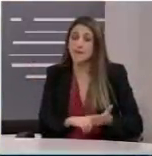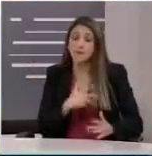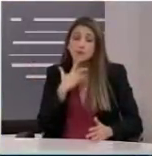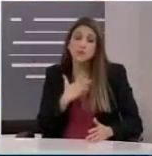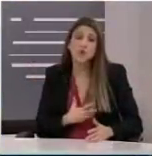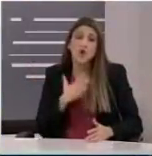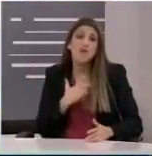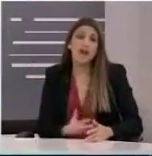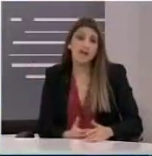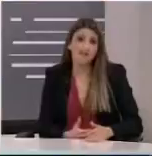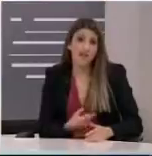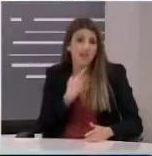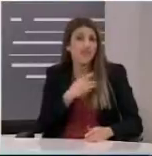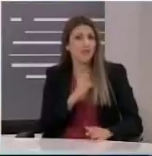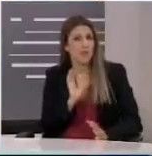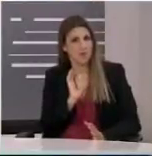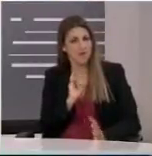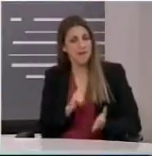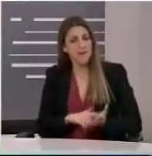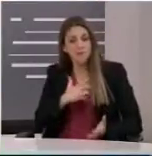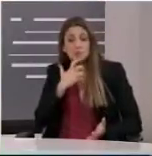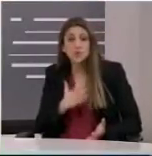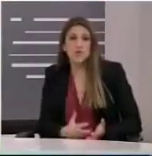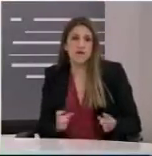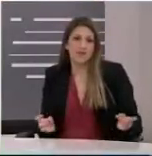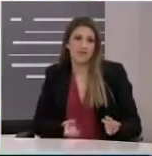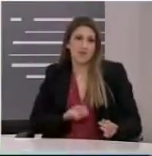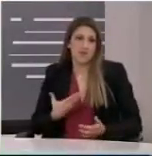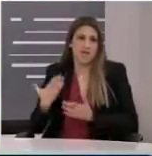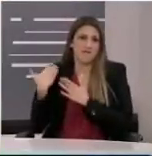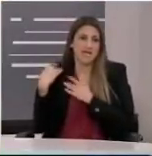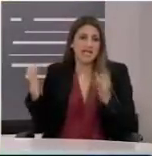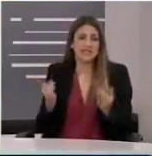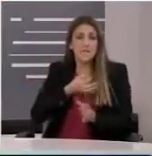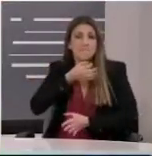σοβαρότεροι και υπευθυνότεροι όταν ομιλείτε για θέματα εθνικά.